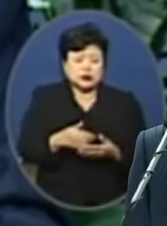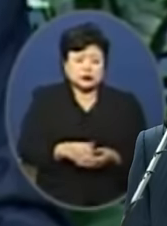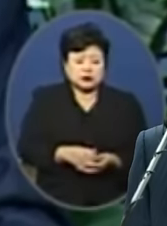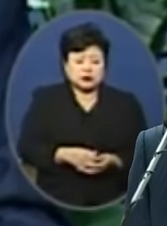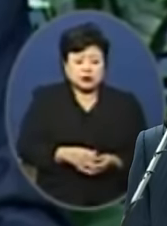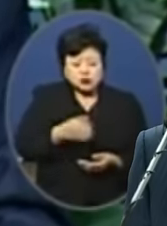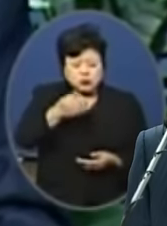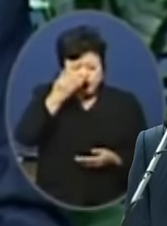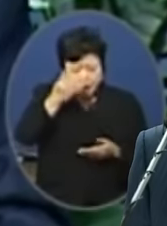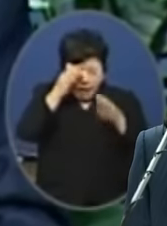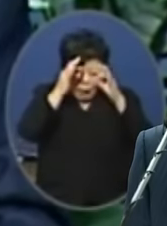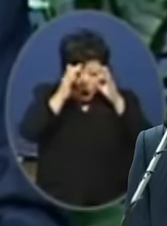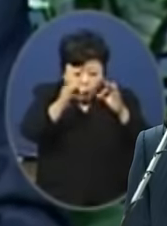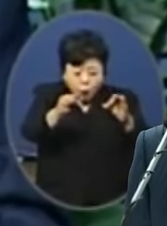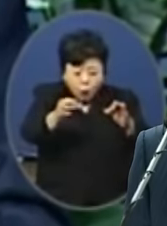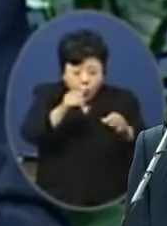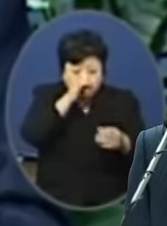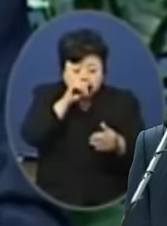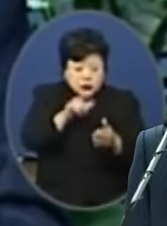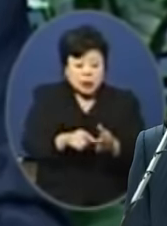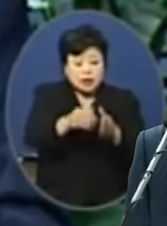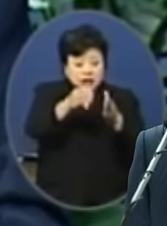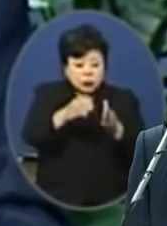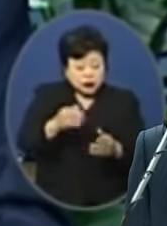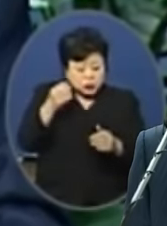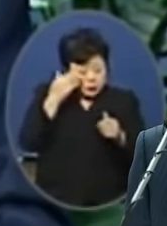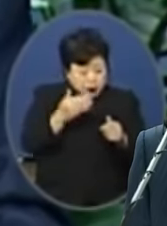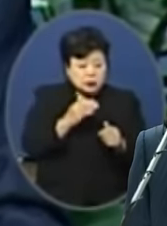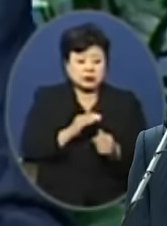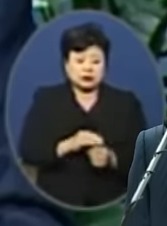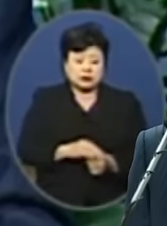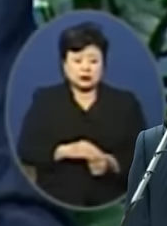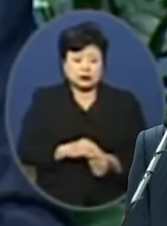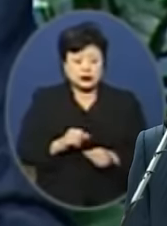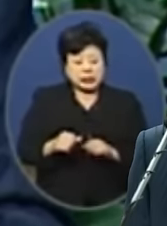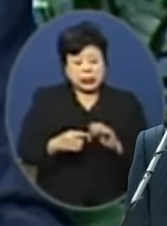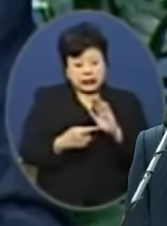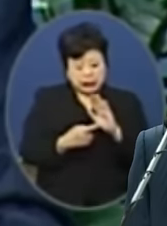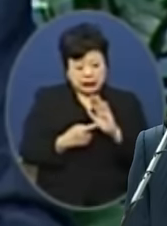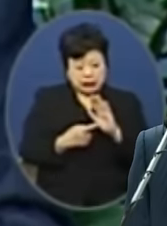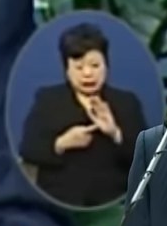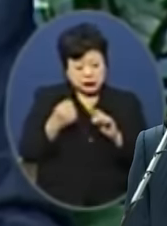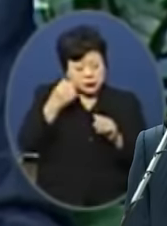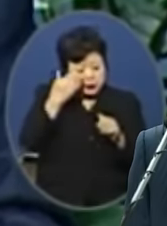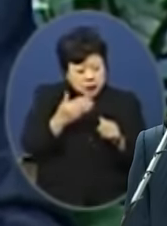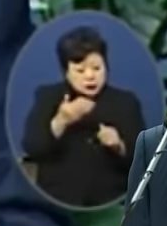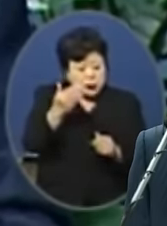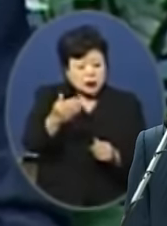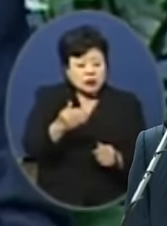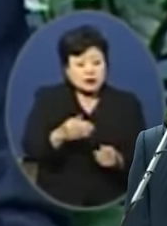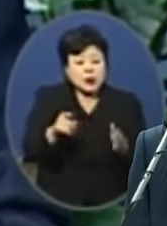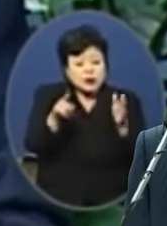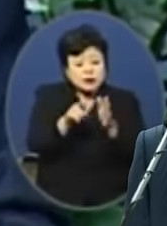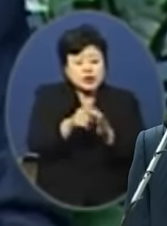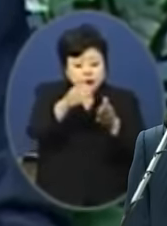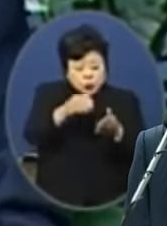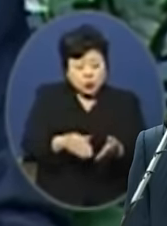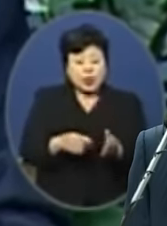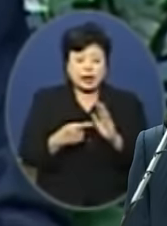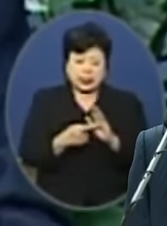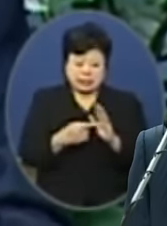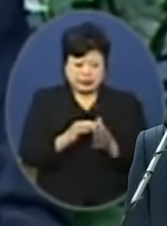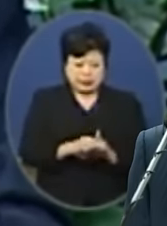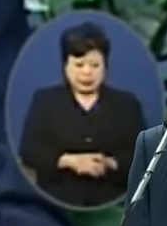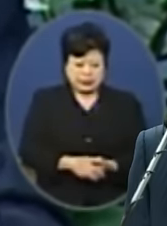꿈을 바라보고 있으면 그를 통하여 성령께서 역사하시는 것입니다. 그리고 성령은 여러분의 믿음을 통하여 역사하는